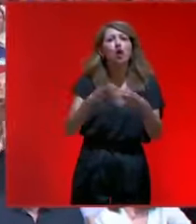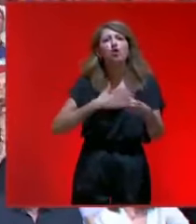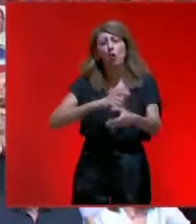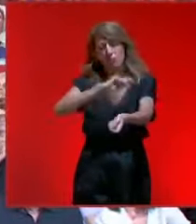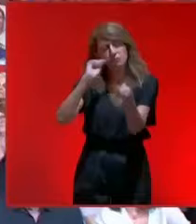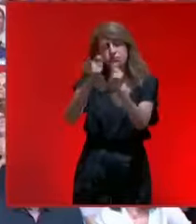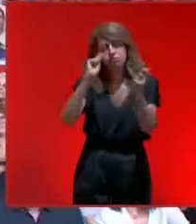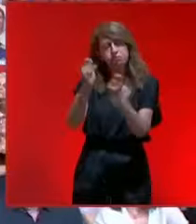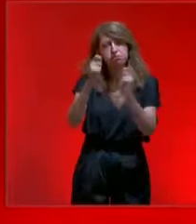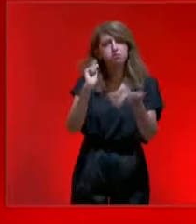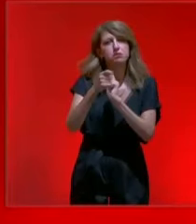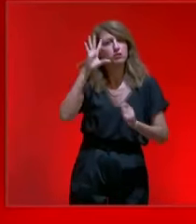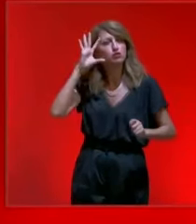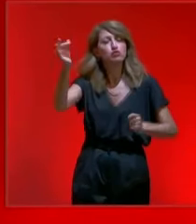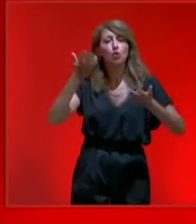προχωρήσουμε.